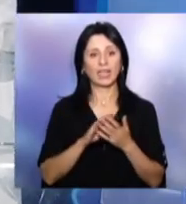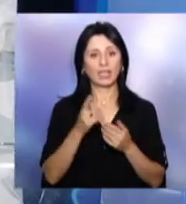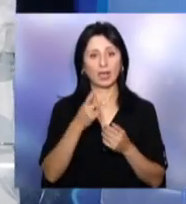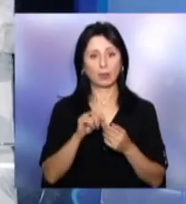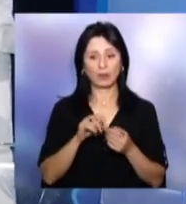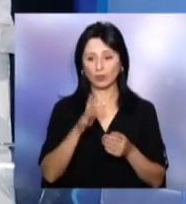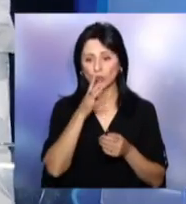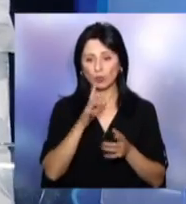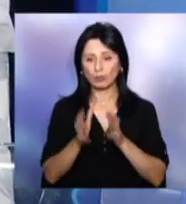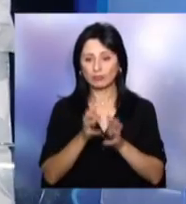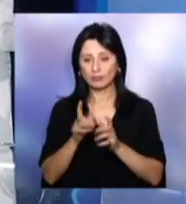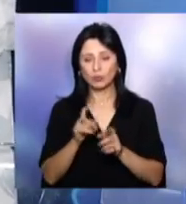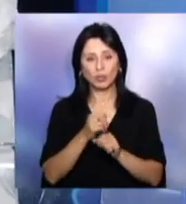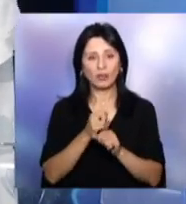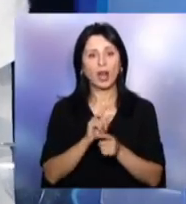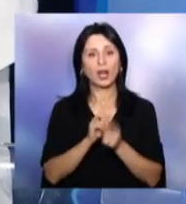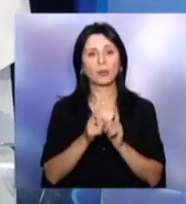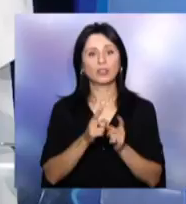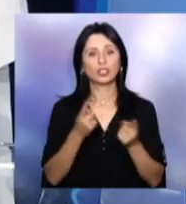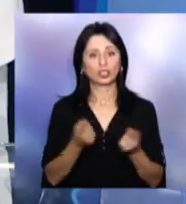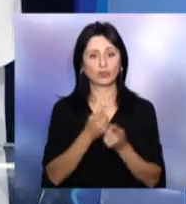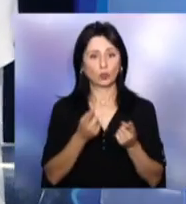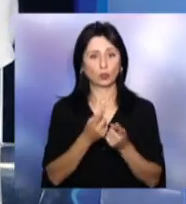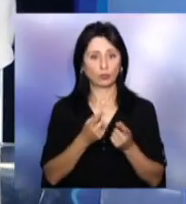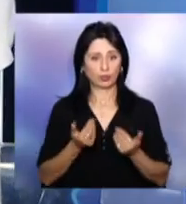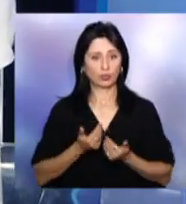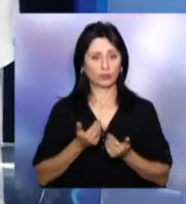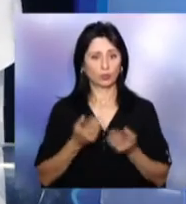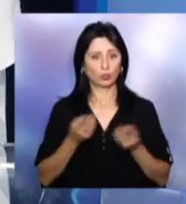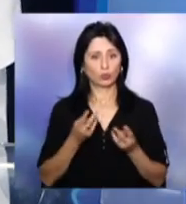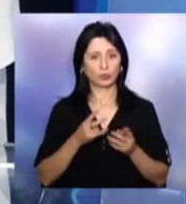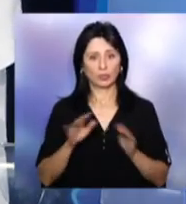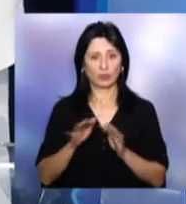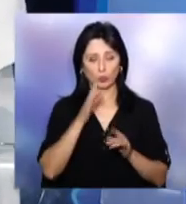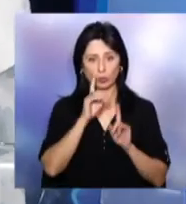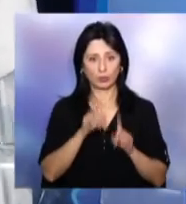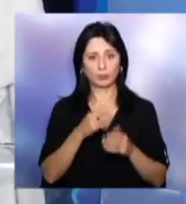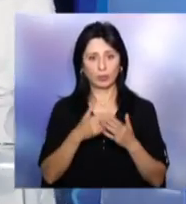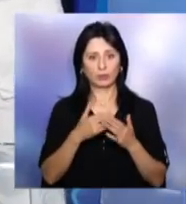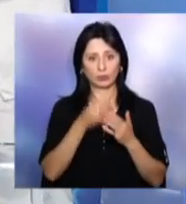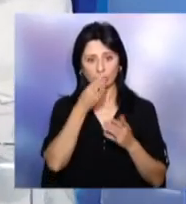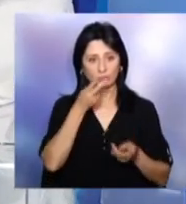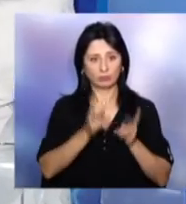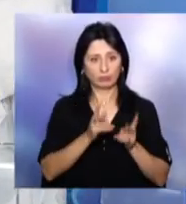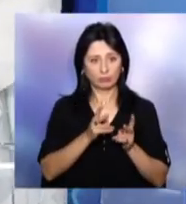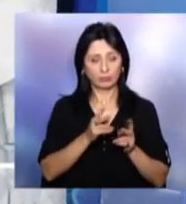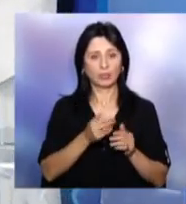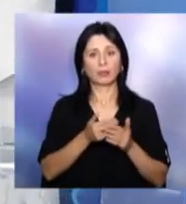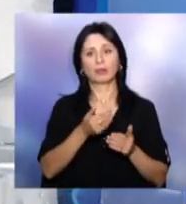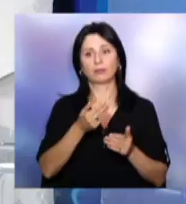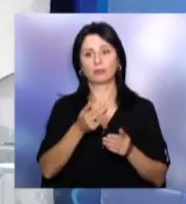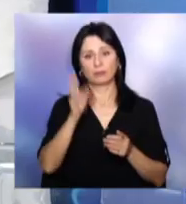მარტო მანიპულაციების დროს დავიცვათ, არამედ ჩვეულებრივი საყოფაცხოვრებო ქმედებების დროსაც. მაგალითად, საკვების მიღებამდე,